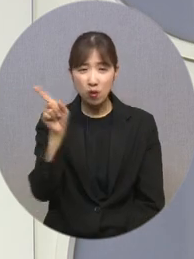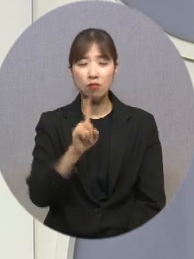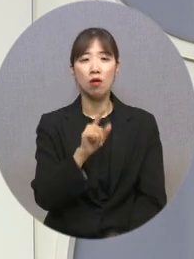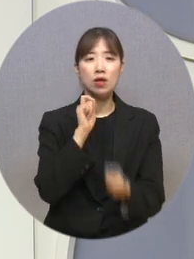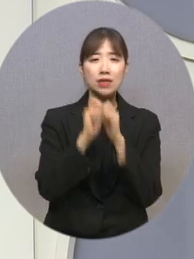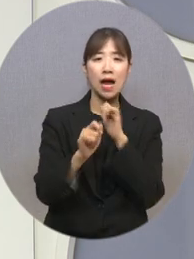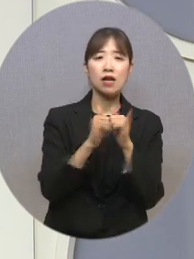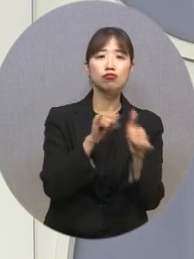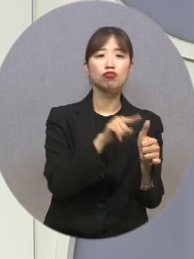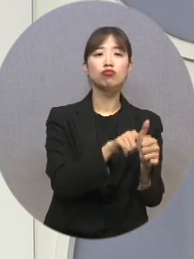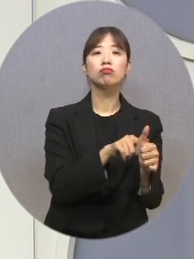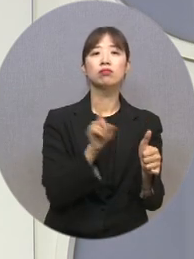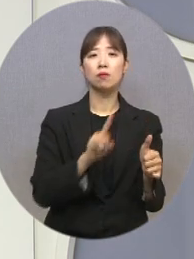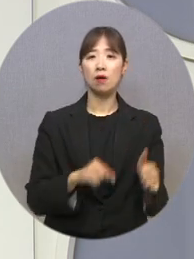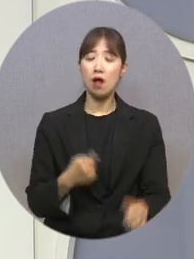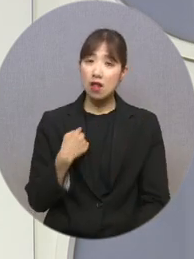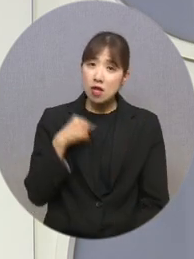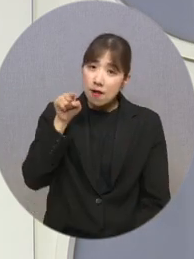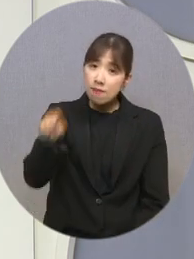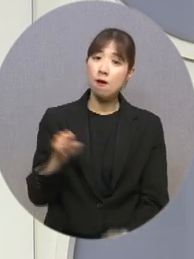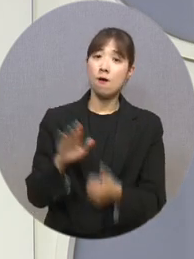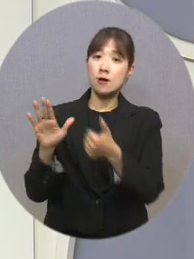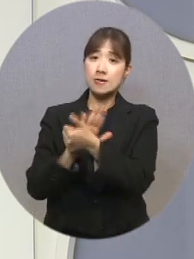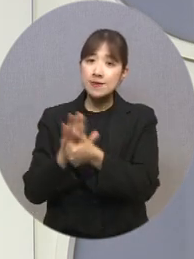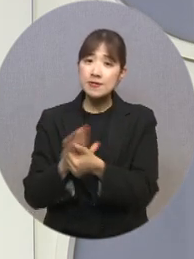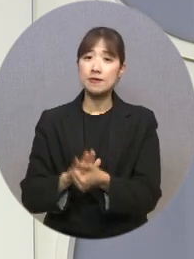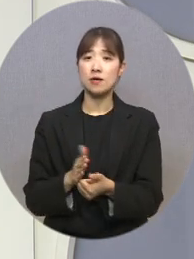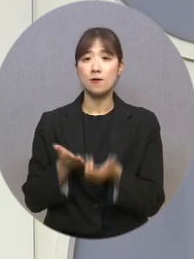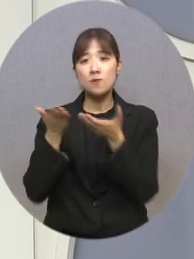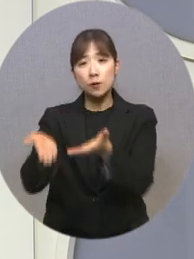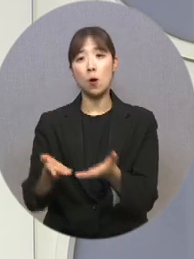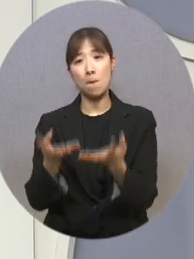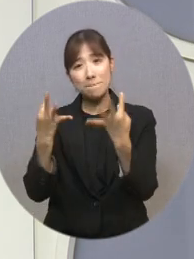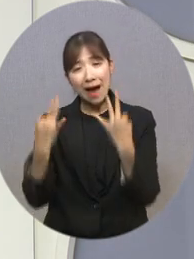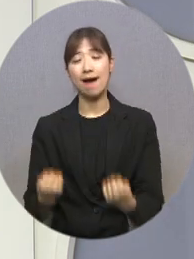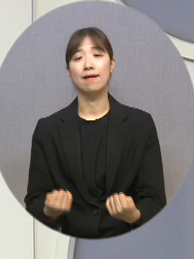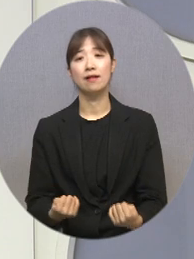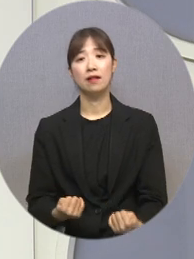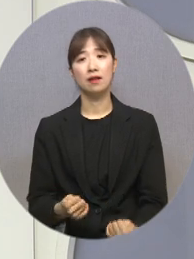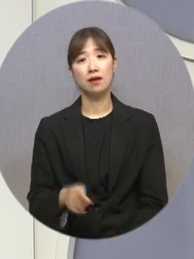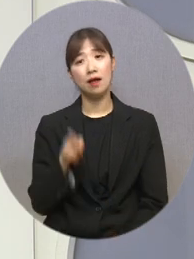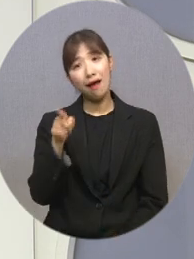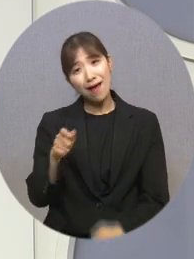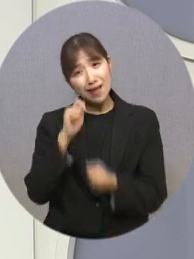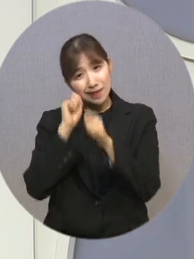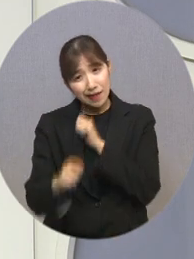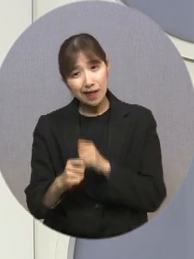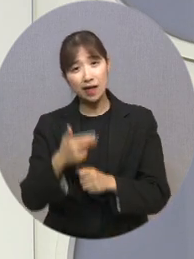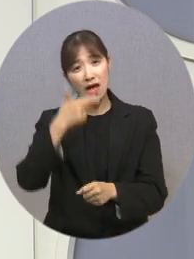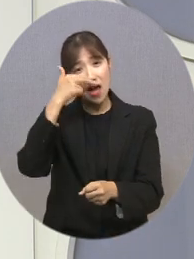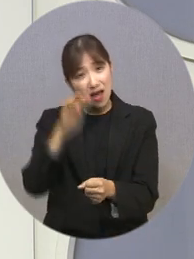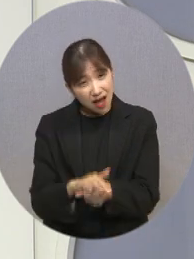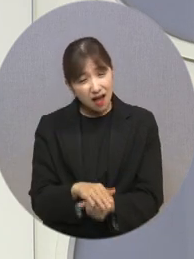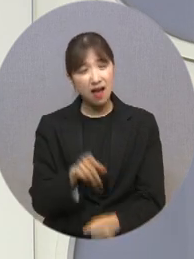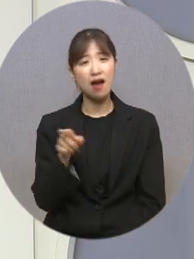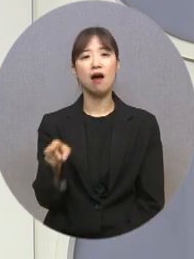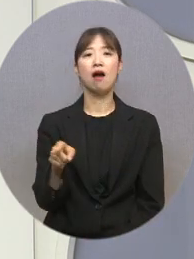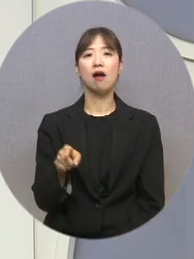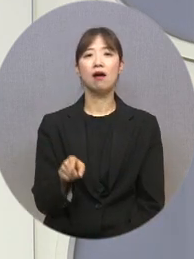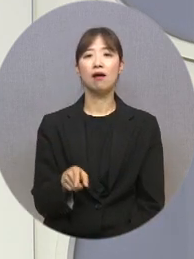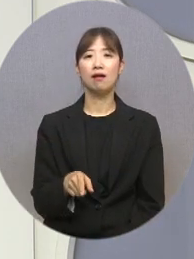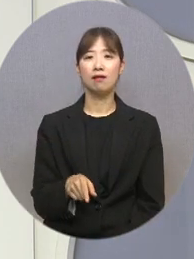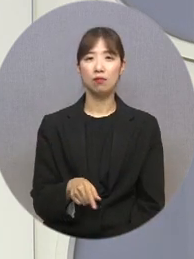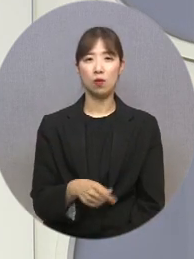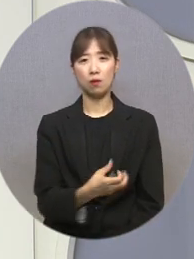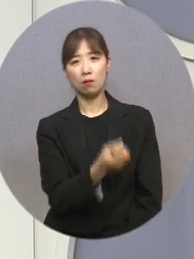입장에서는 그동안 내가 너한테 해준 게 뭔데 요거 가지고 뭐 얼마 안 되는 돈 가지고 고소를 했냐 뭐 이렇게